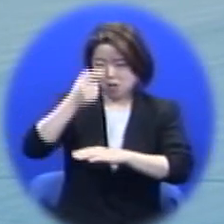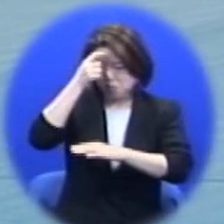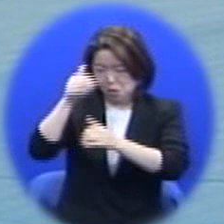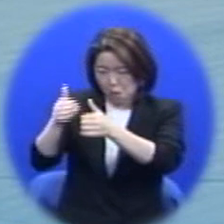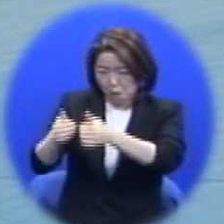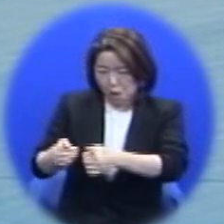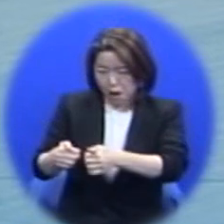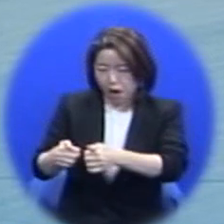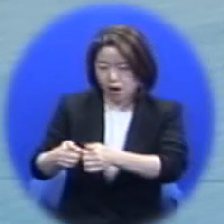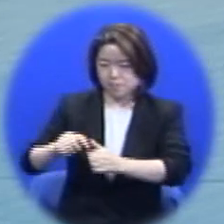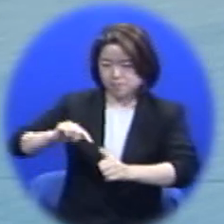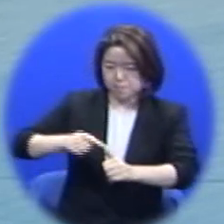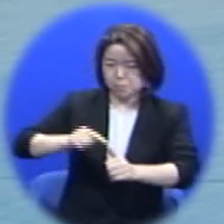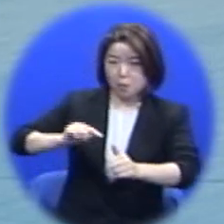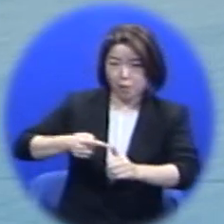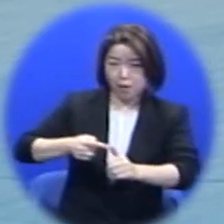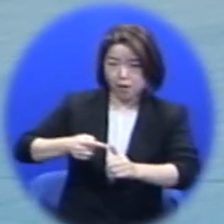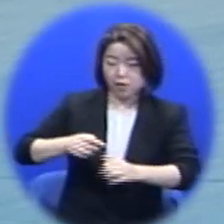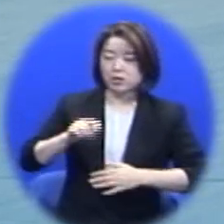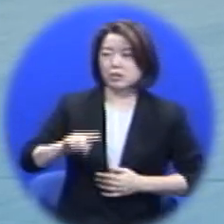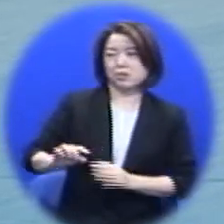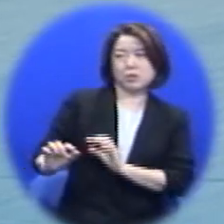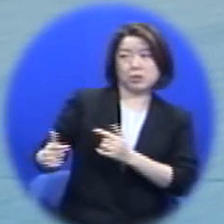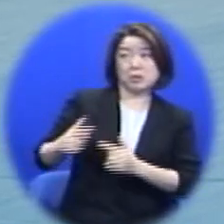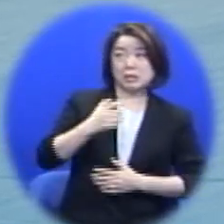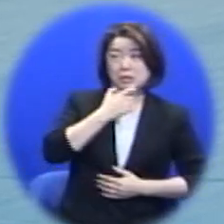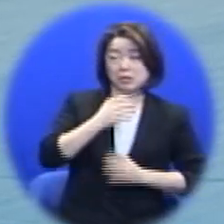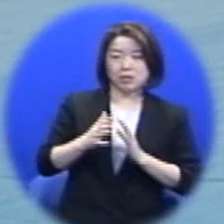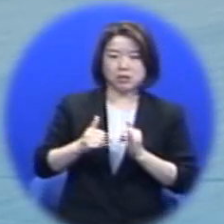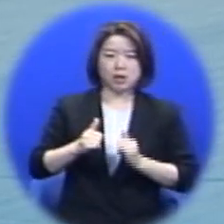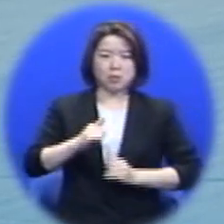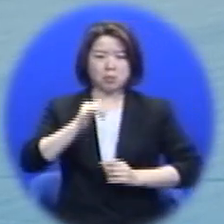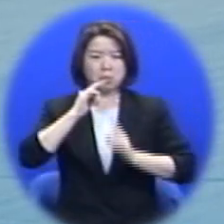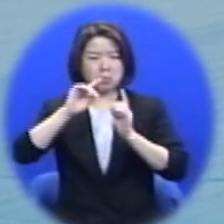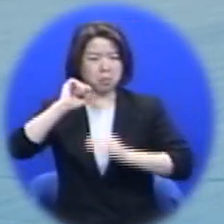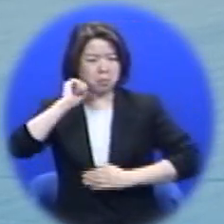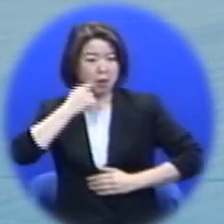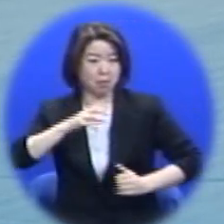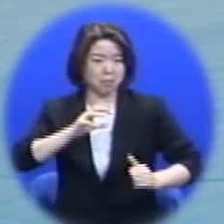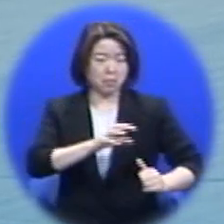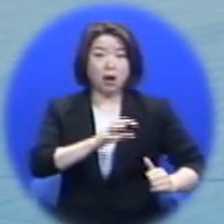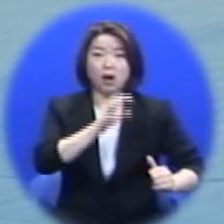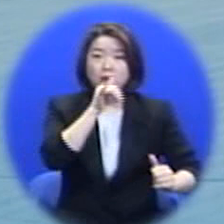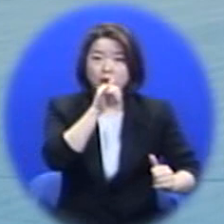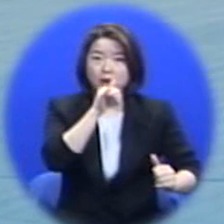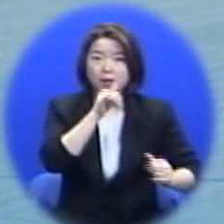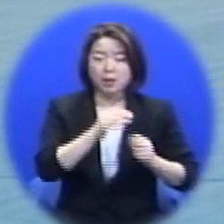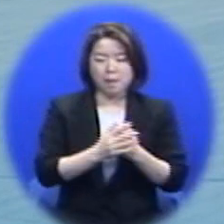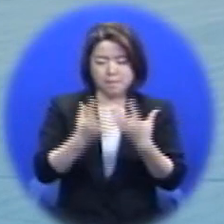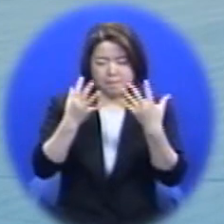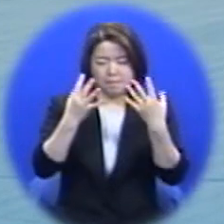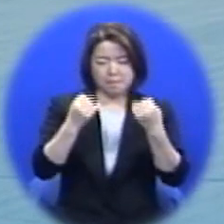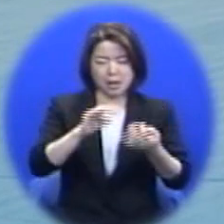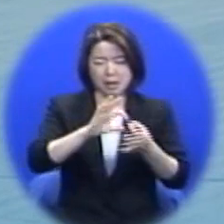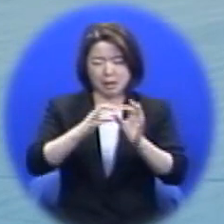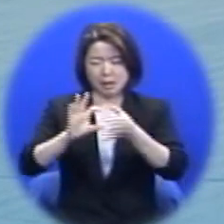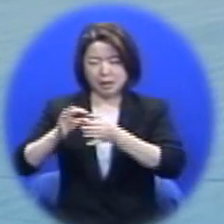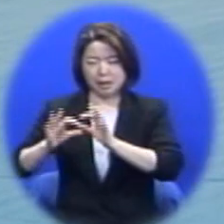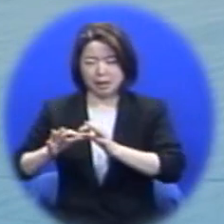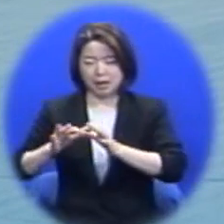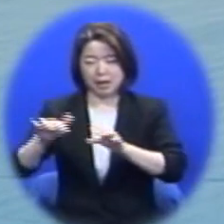거부하는 교회들에게 말할 수 없는 핍박을 행하였습니다. 그리고 수많은 헬라의 종교들